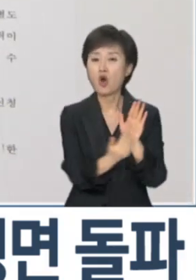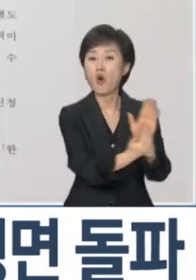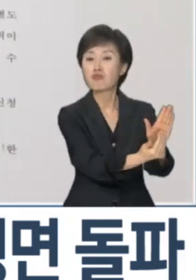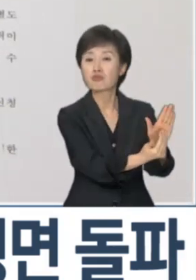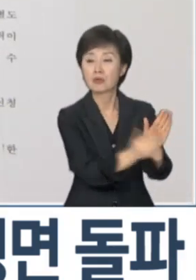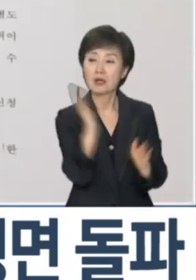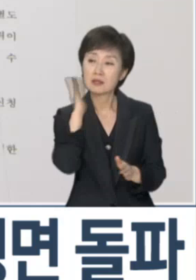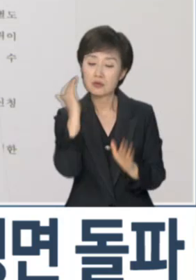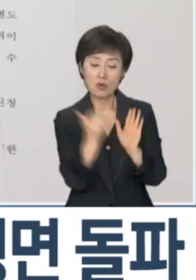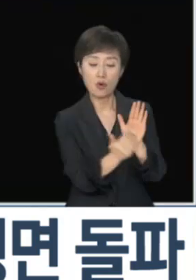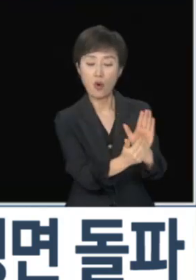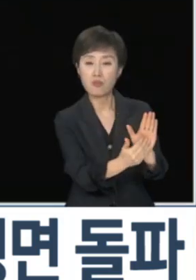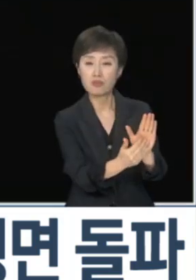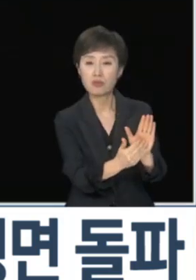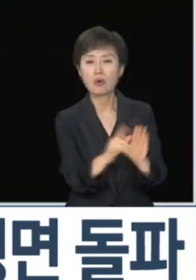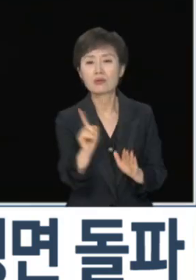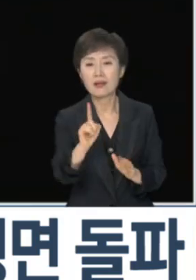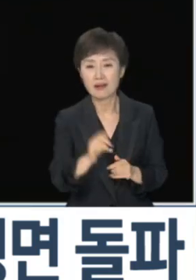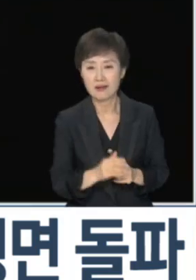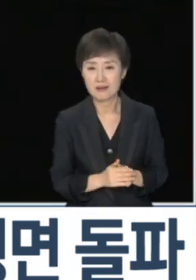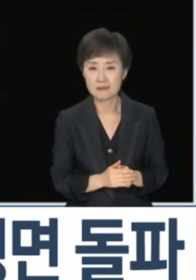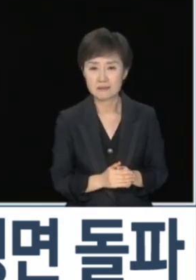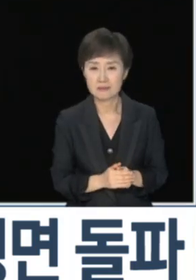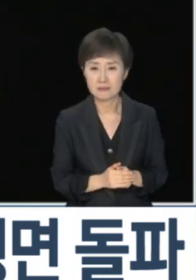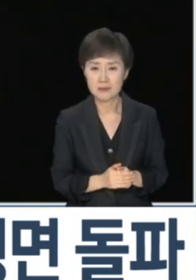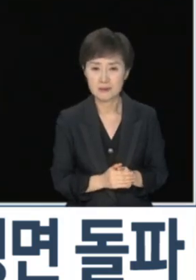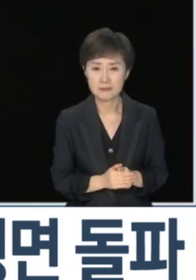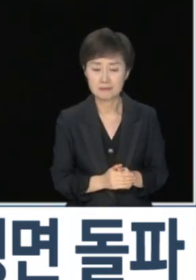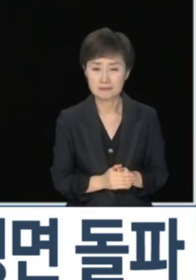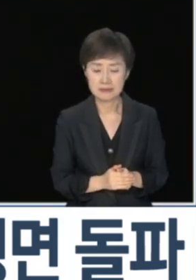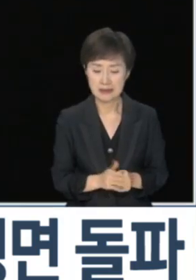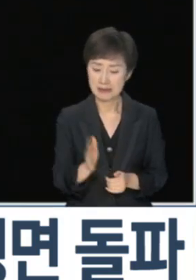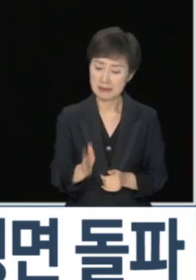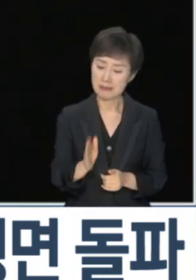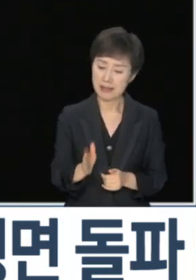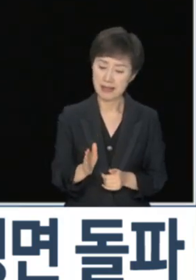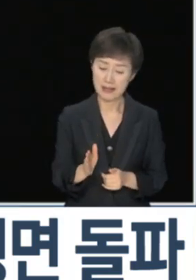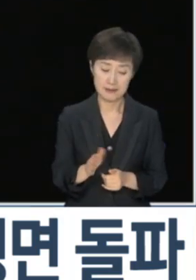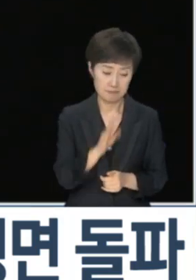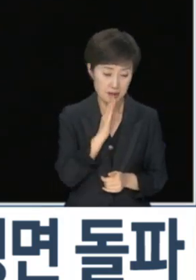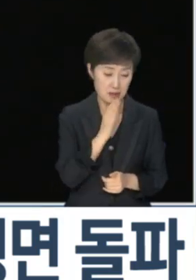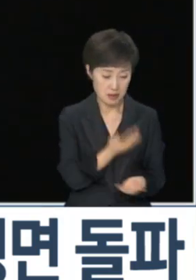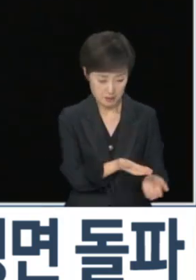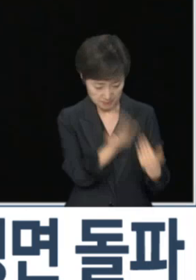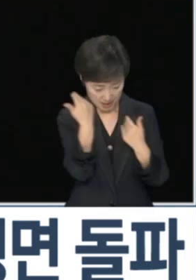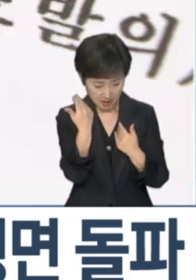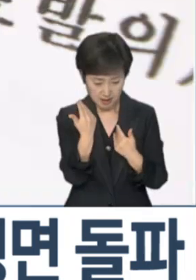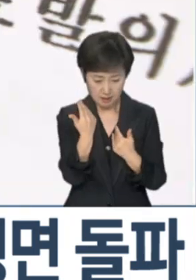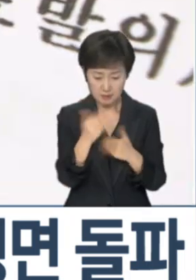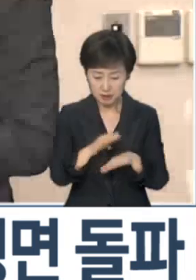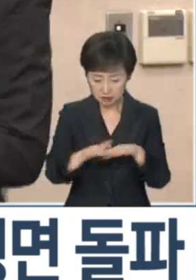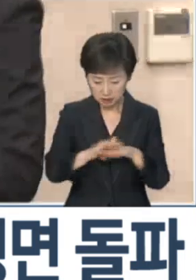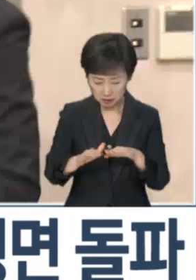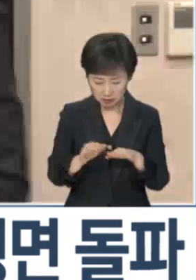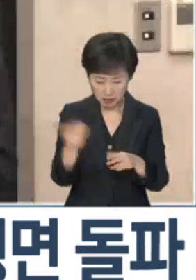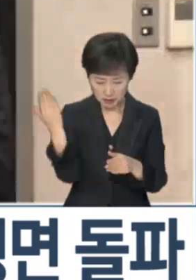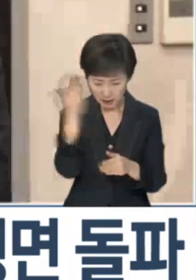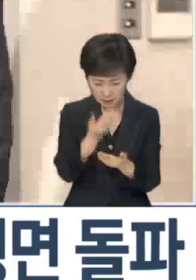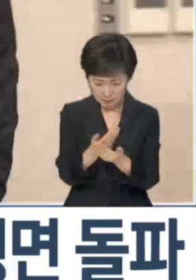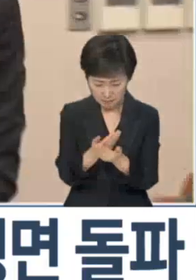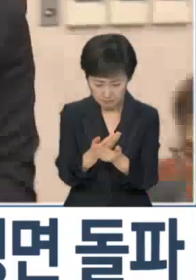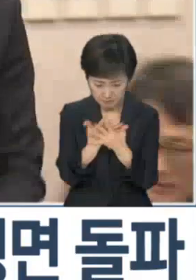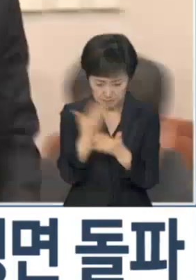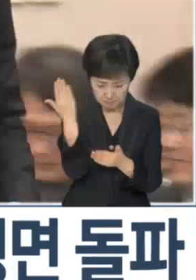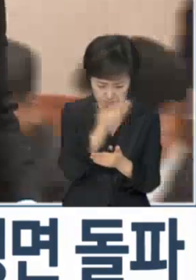이것을 정면 돌파를 해서 이것을 극복하는 것이 훨씬 더 좋은 방안이 아닌가 이렇게 생각도